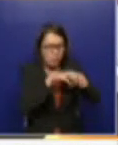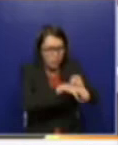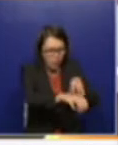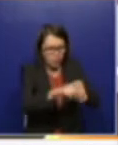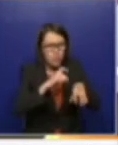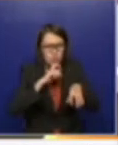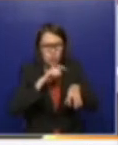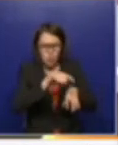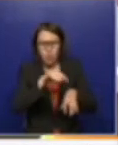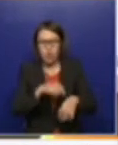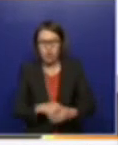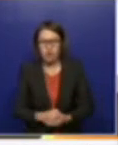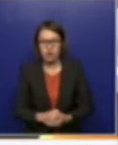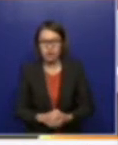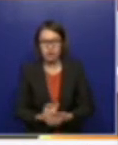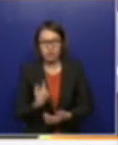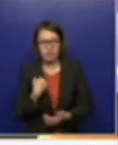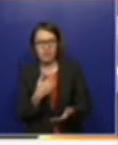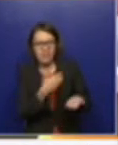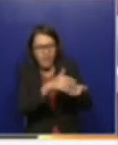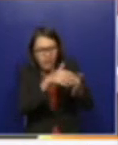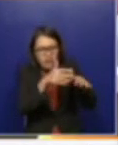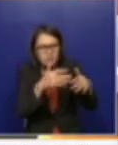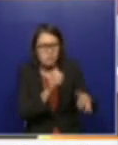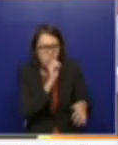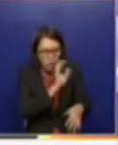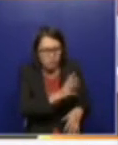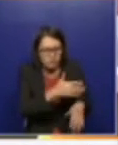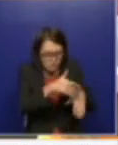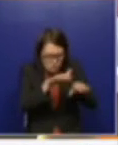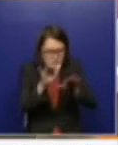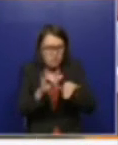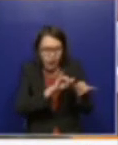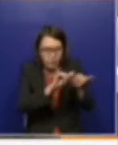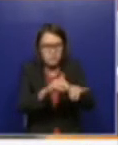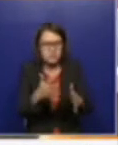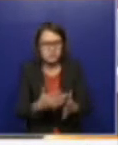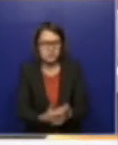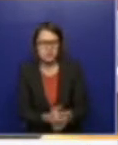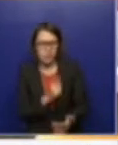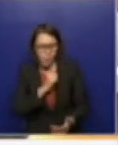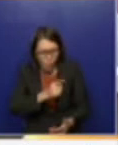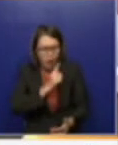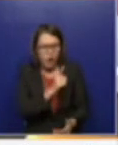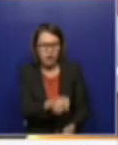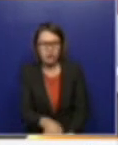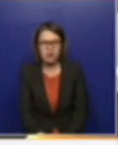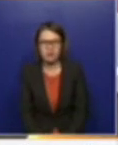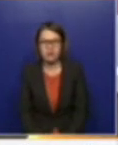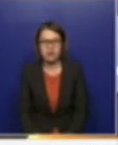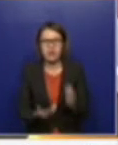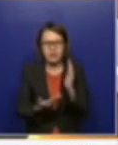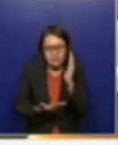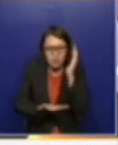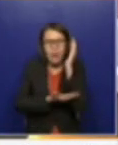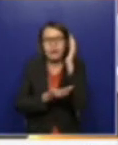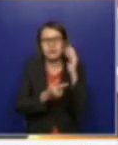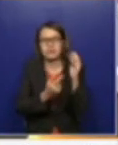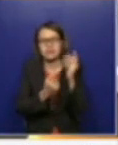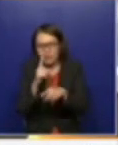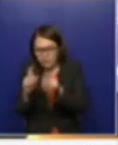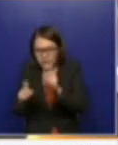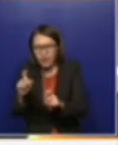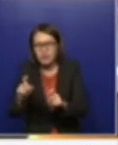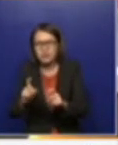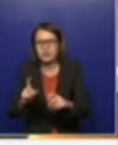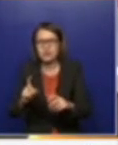วันดีคืนดีก็ฟ้องเขาวันนี้คนทำไร่ก็ไปบากต้นไม้ให้ต้นไม้ตาย เห็นแล้วป่าไม้ไปไหนอ่ะท